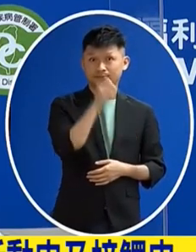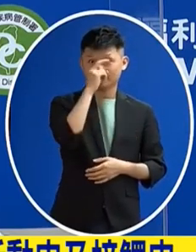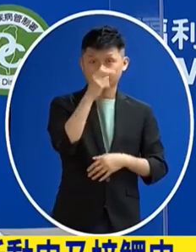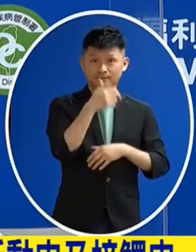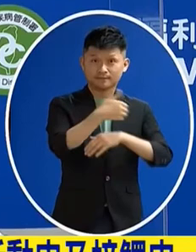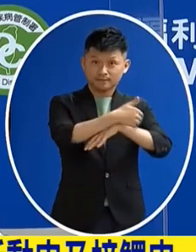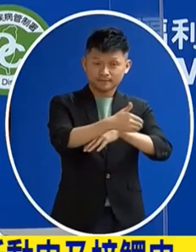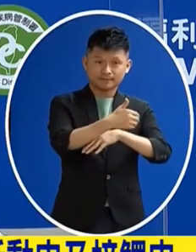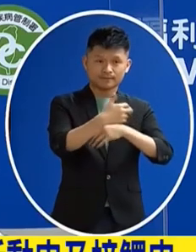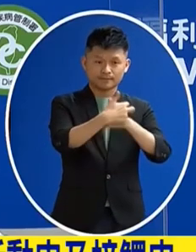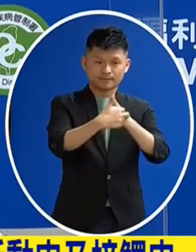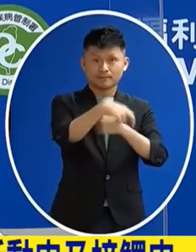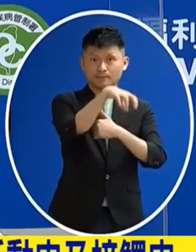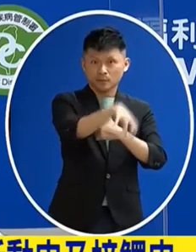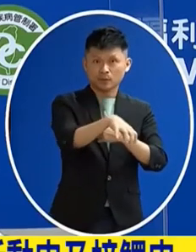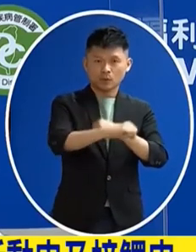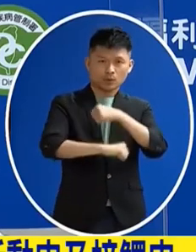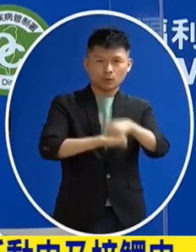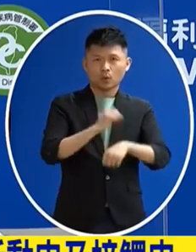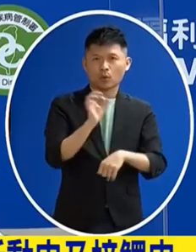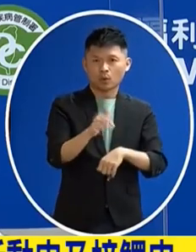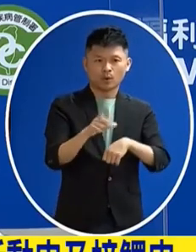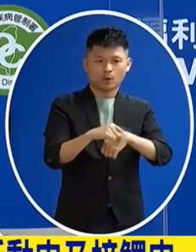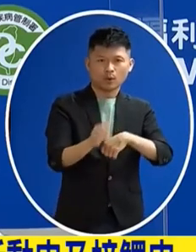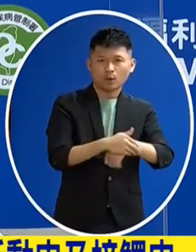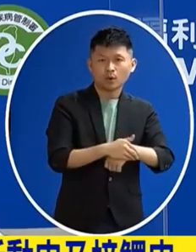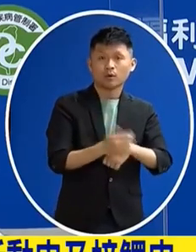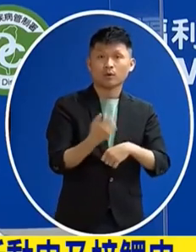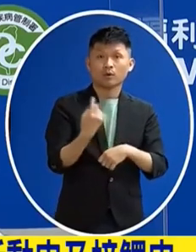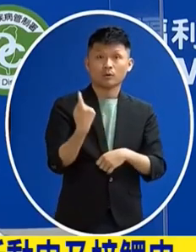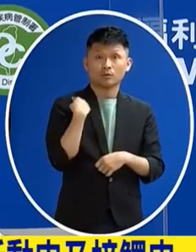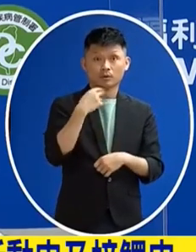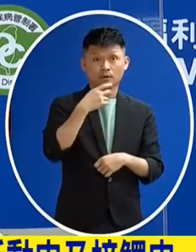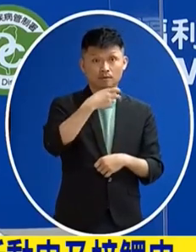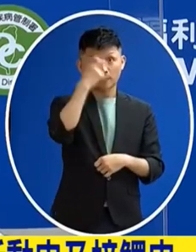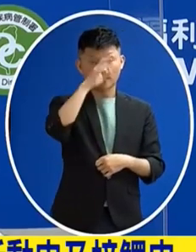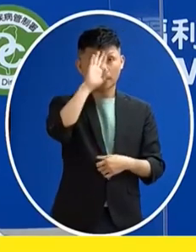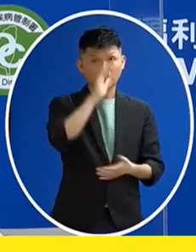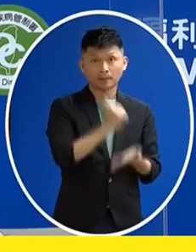宜兰县卫生局动作已经是非常快的，昨天晚上哈一确诊之后，